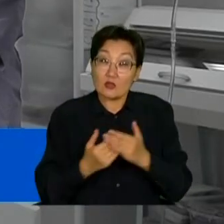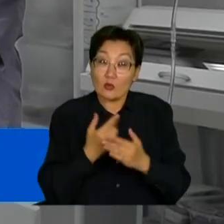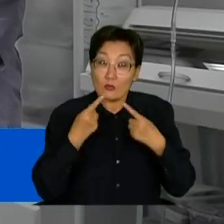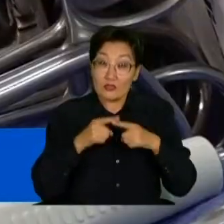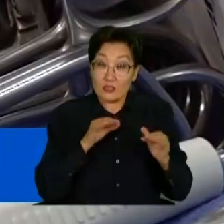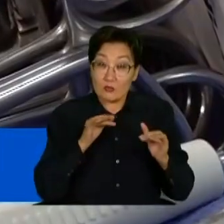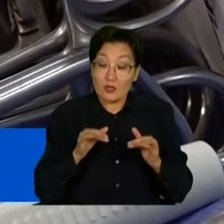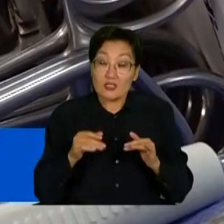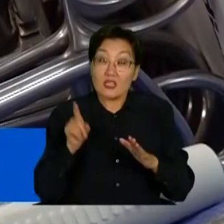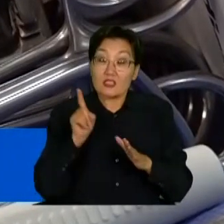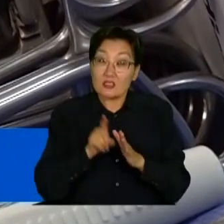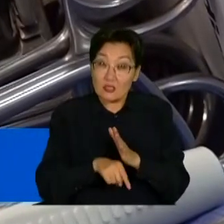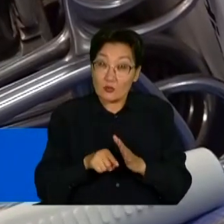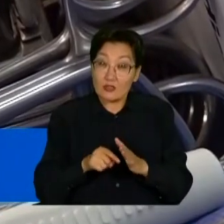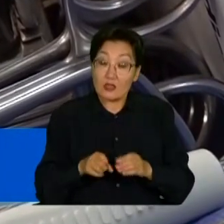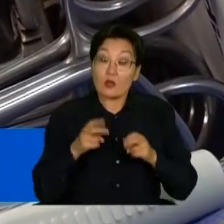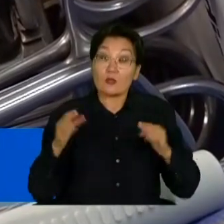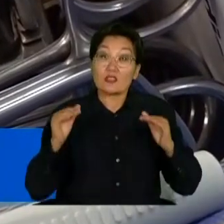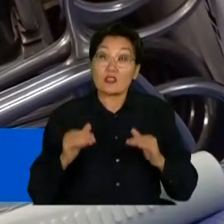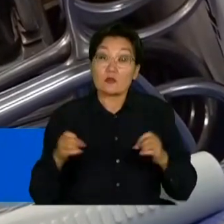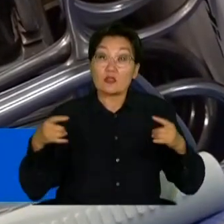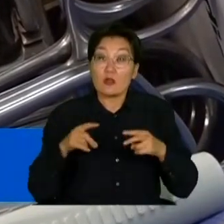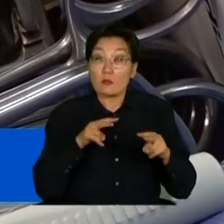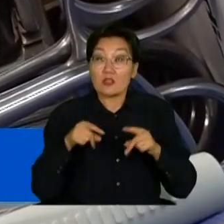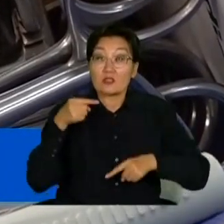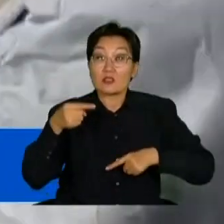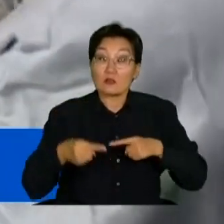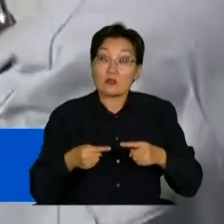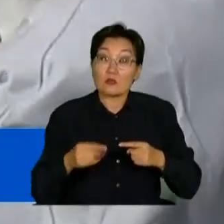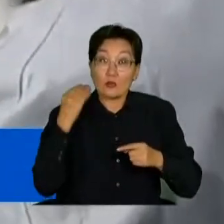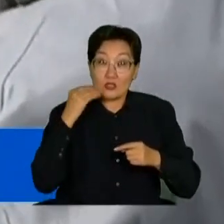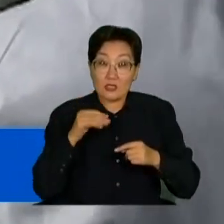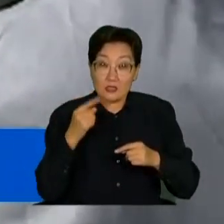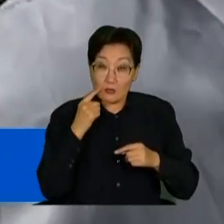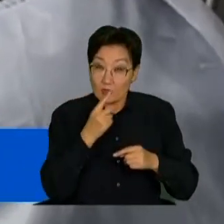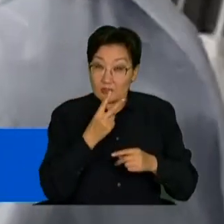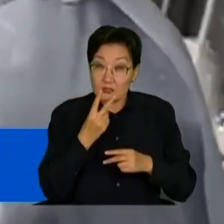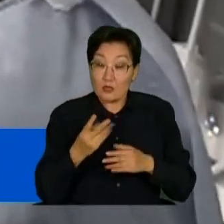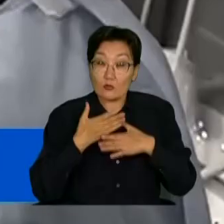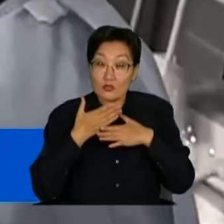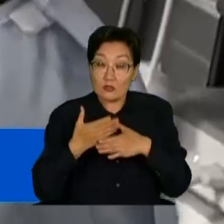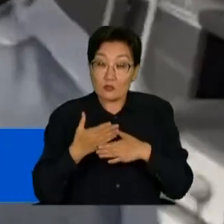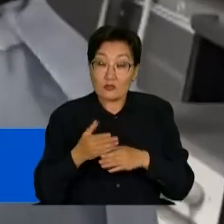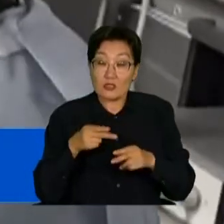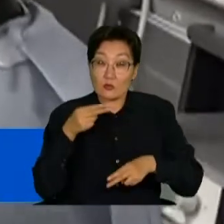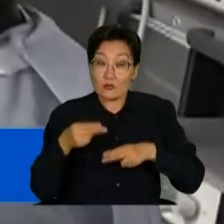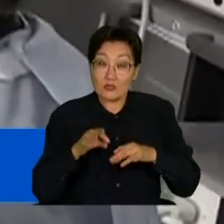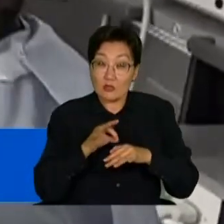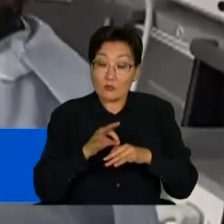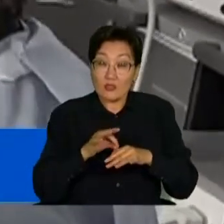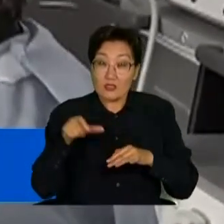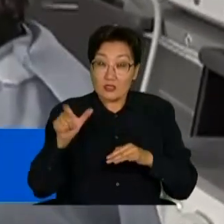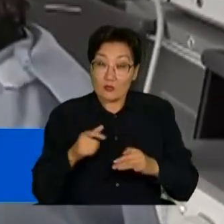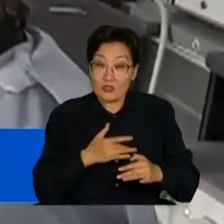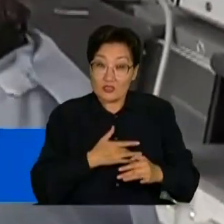кейінгі асқынулардың қаупі азайған. Дәрігерлер экраннан бақылай отырып, жоғары сапалы визуализацияның арқасында отаны науқастың денесінде